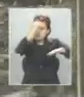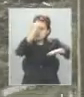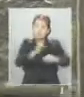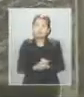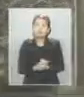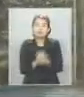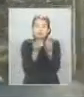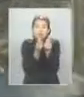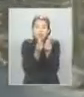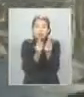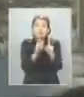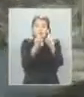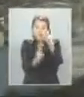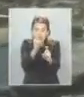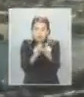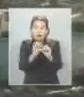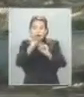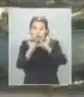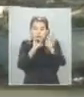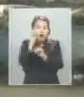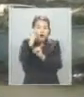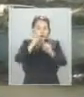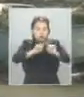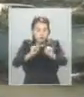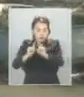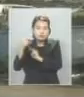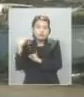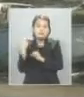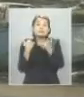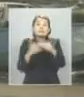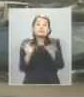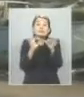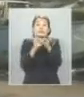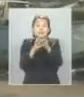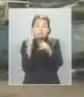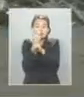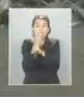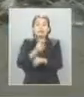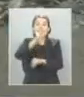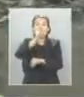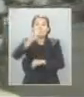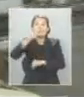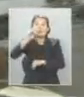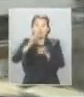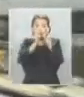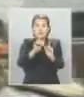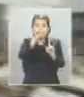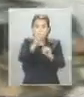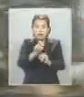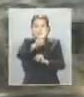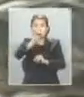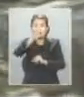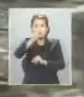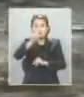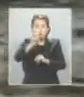ขผู้เสียชีวิตที่แตกต่างกันไปค่ะโดยล่าสุดสำนักข่าว NHK รายงานว่ามีผู้เสียชีวิต442คนสูญห